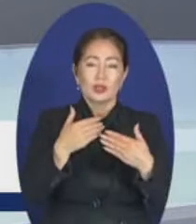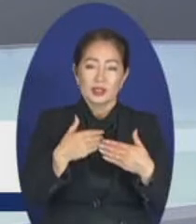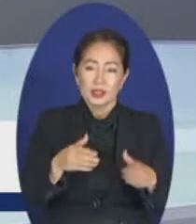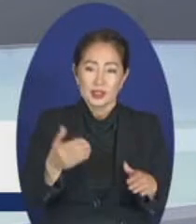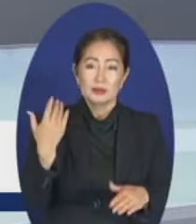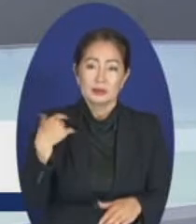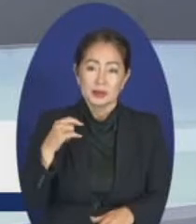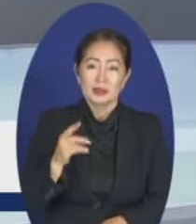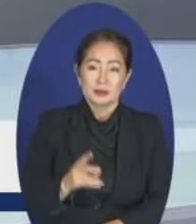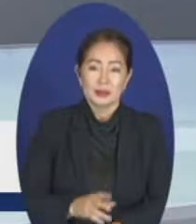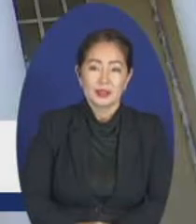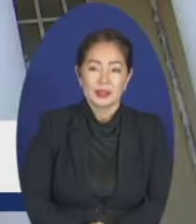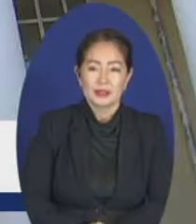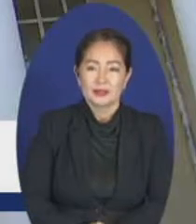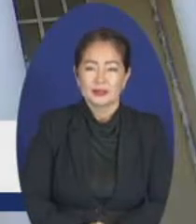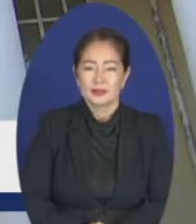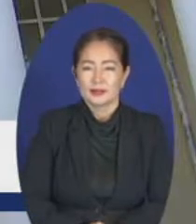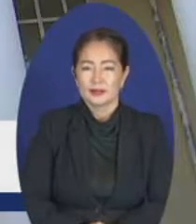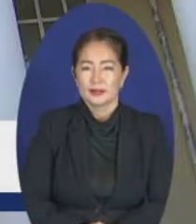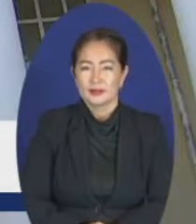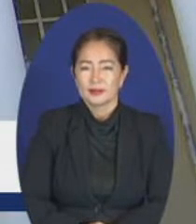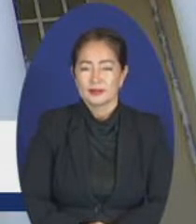хаалган нээж байжээ.